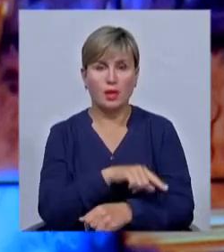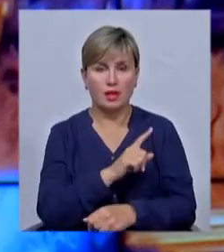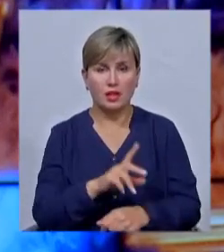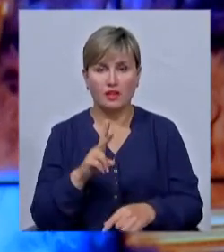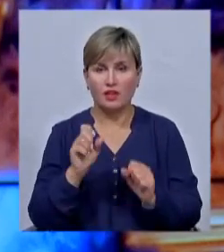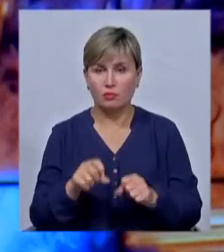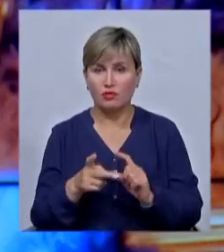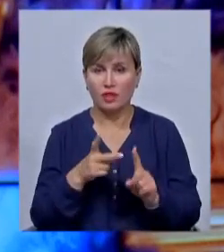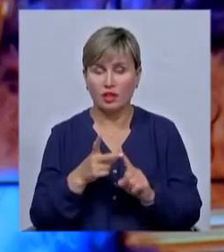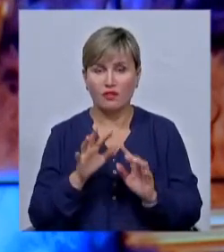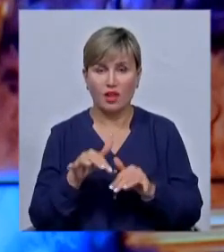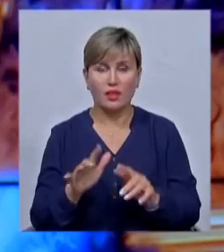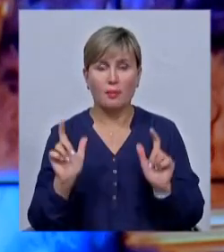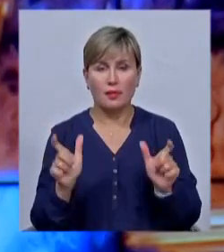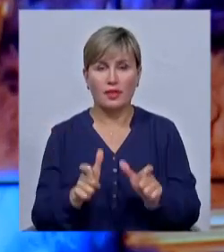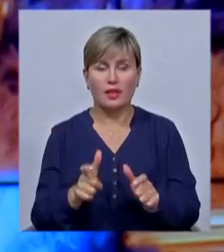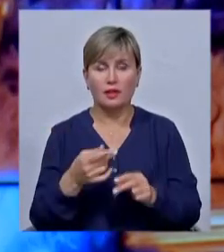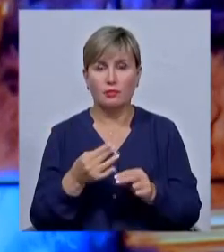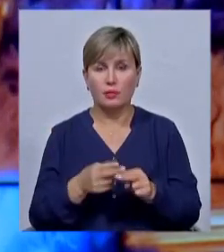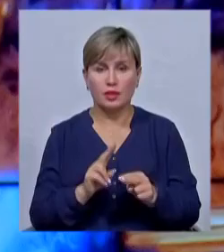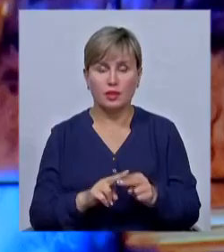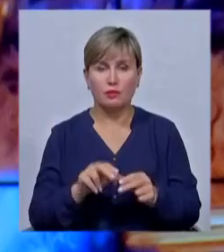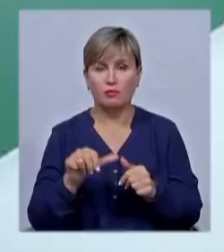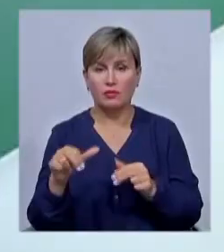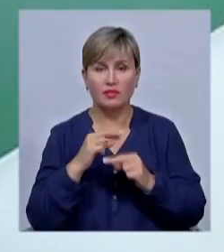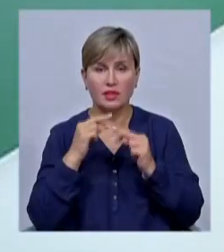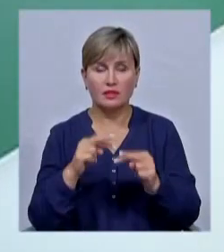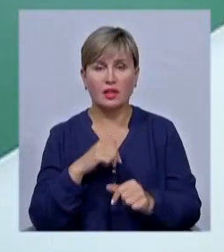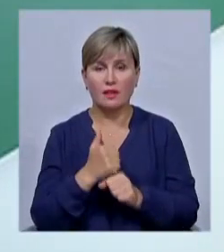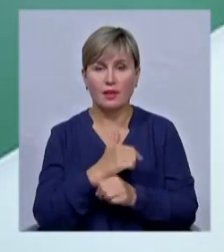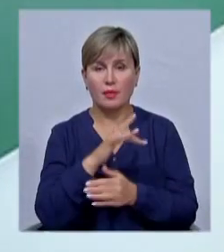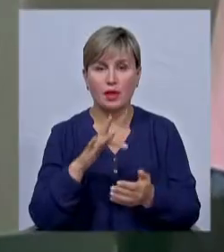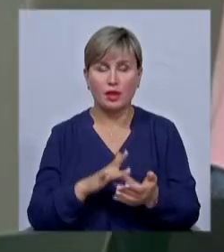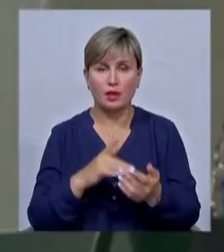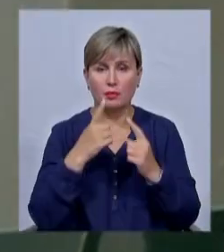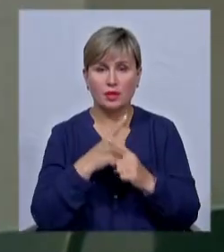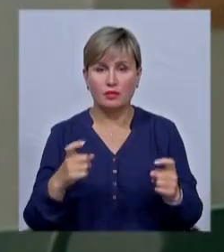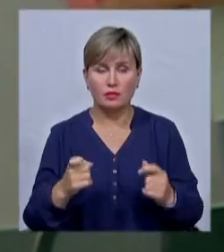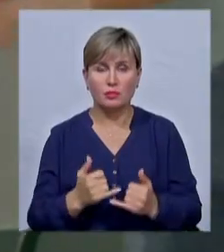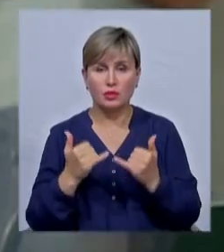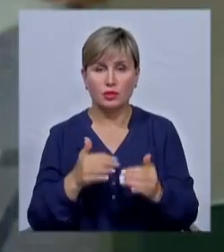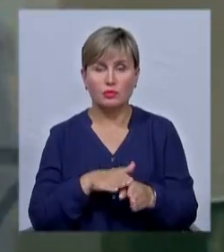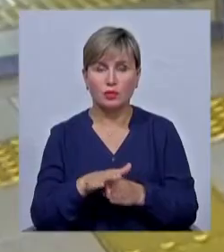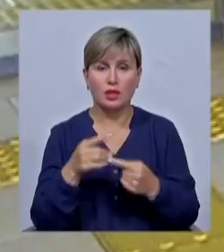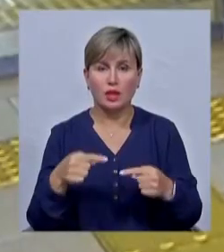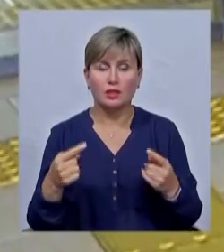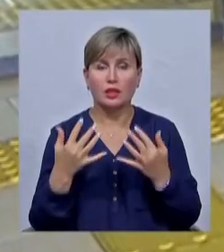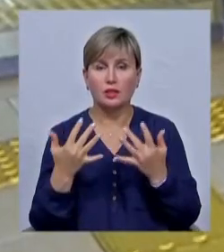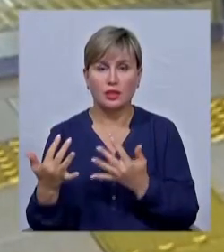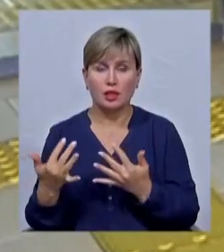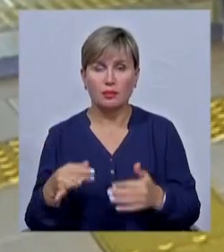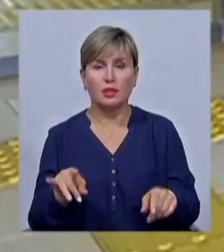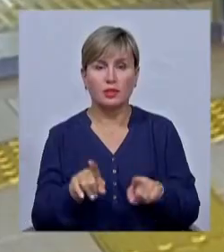возможной второй волне пандемии при этом особое внимание глава мегаполиса призвал уделить соблюдению санитарных требований а